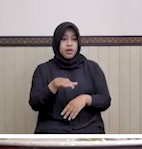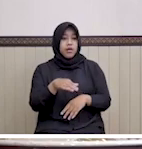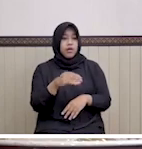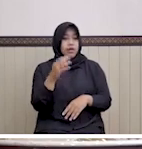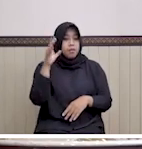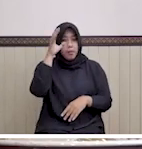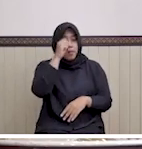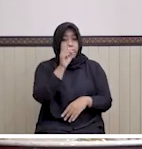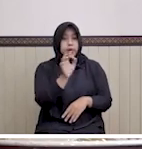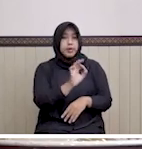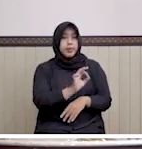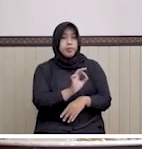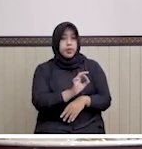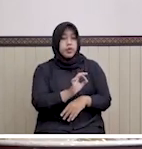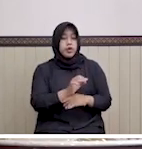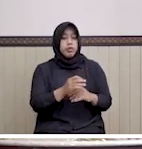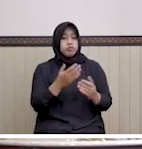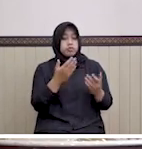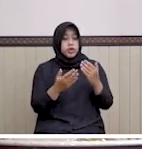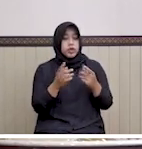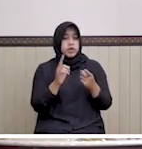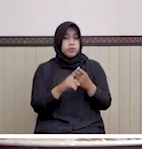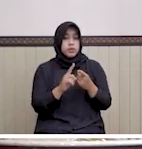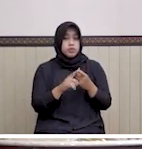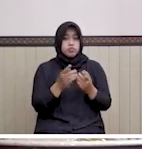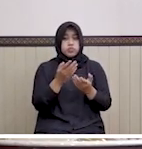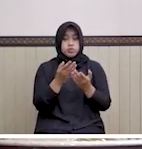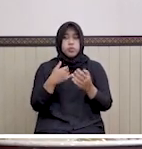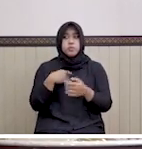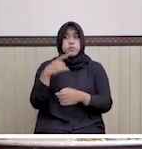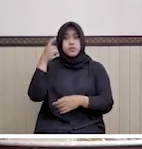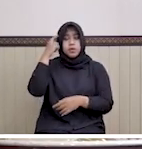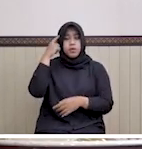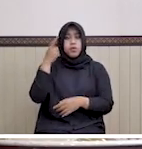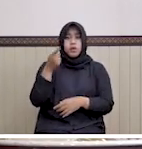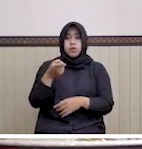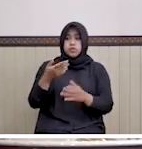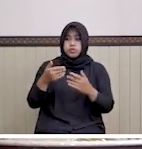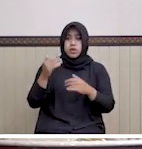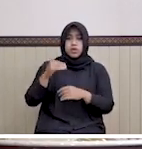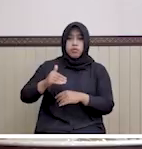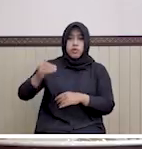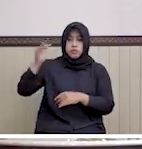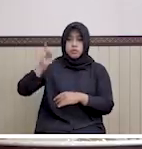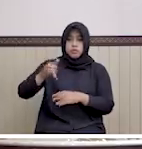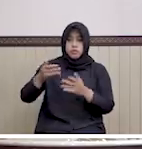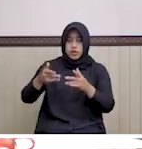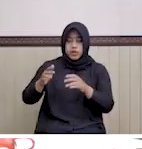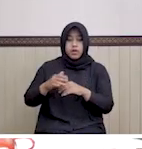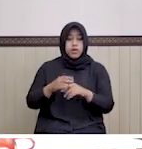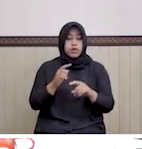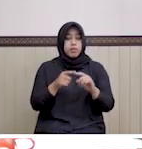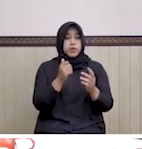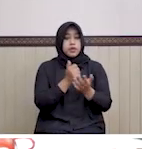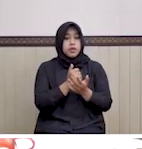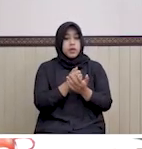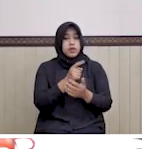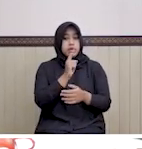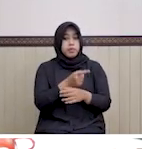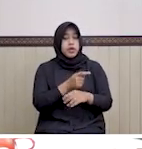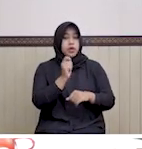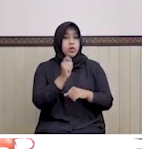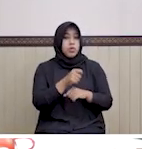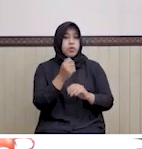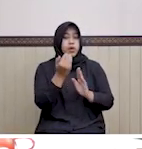belum paham Mas Aam mungkin teman-teman rekan-rekan semua menganggap bahwa ini udah dewasa Kok HPnya kemudian yang dipakai